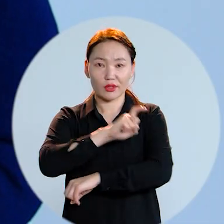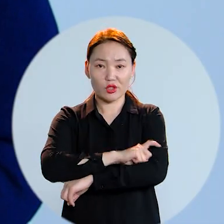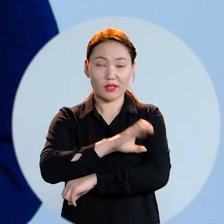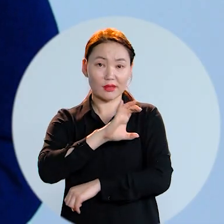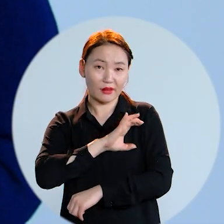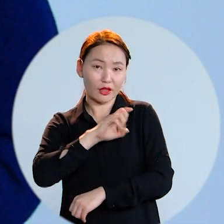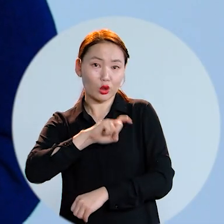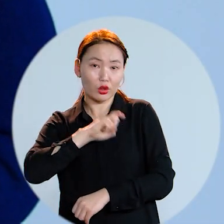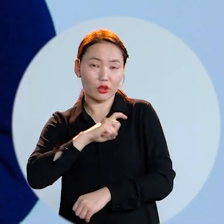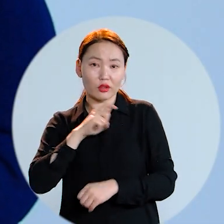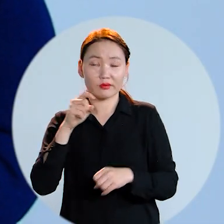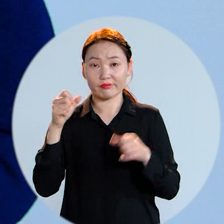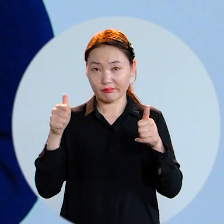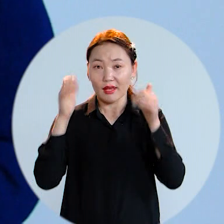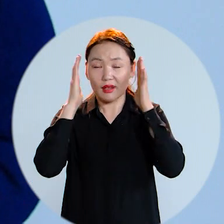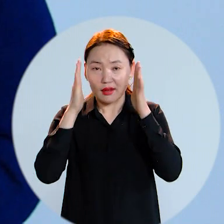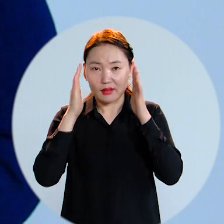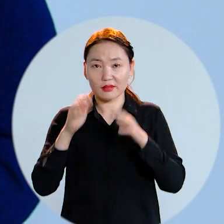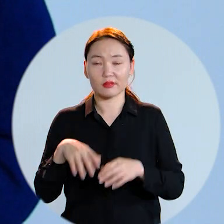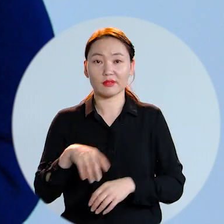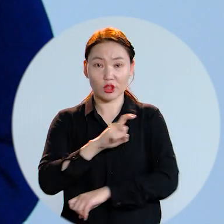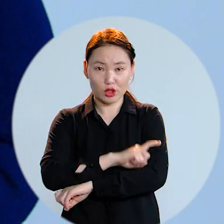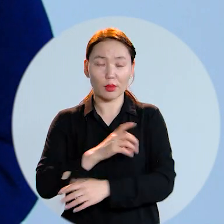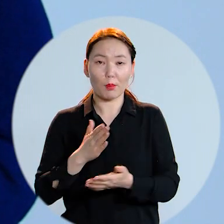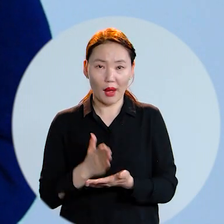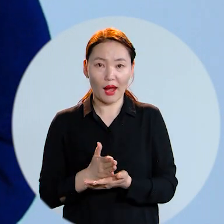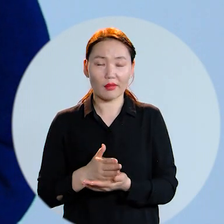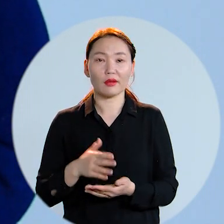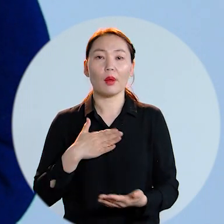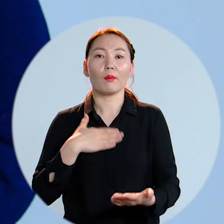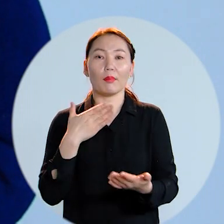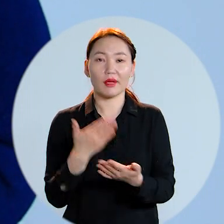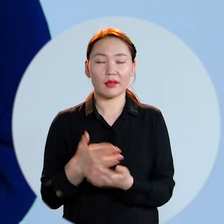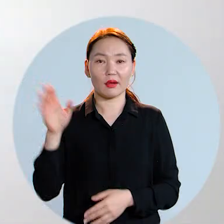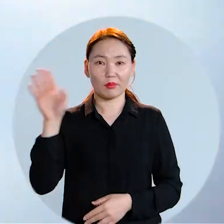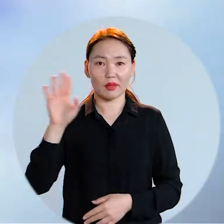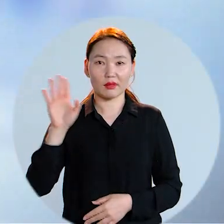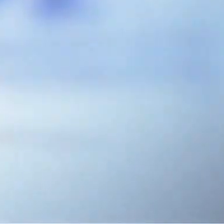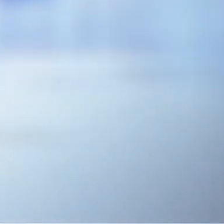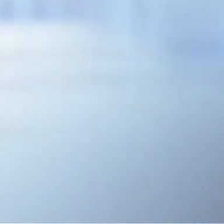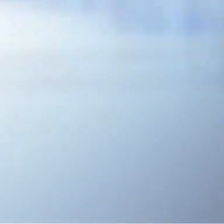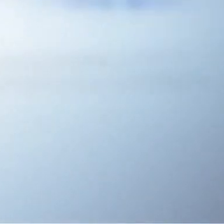сэтгэлийн хөдөлгөөнөө хянах гэсэн модуль сургалтаа хөргөх болно. Баярлалаа, баяртай.